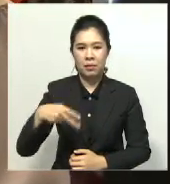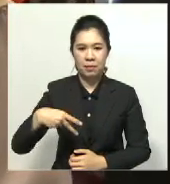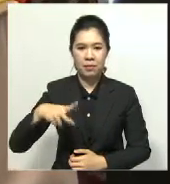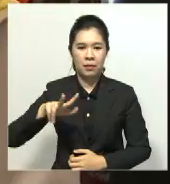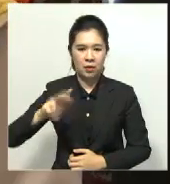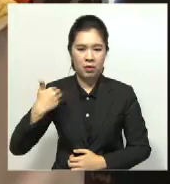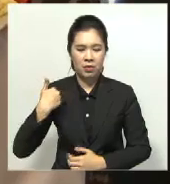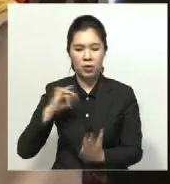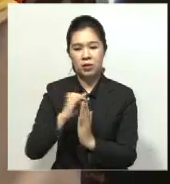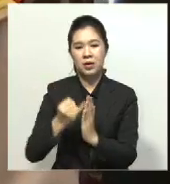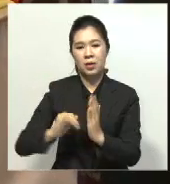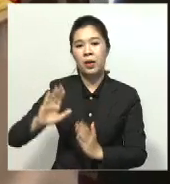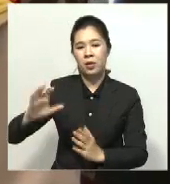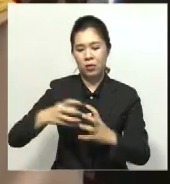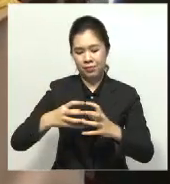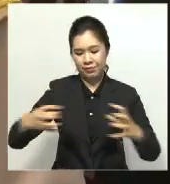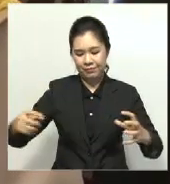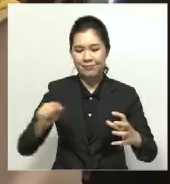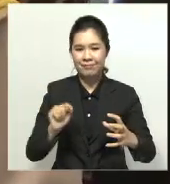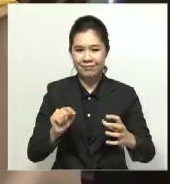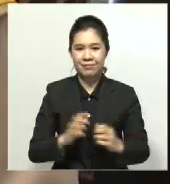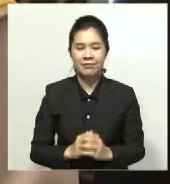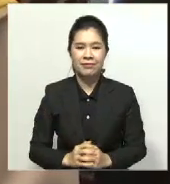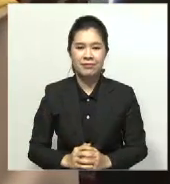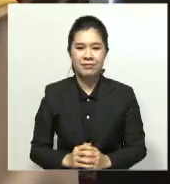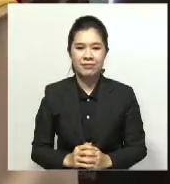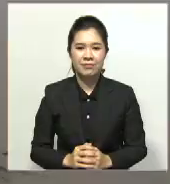ปภ.จังหวัดนะครับได้นำมาติดตั้งไว้นะครับ